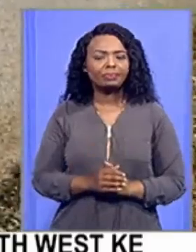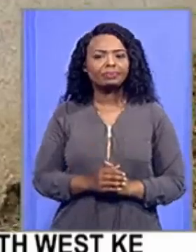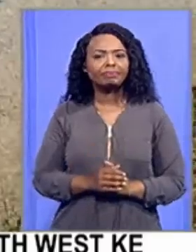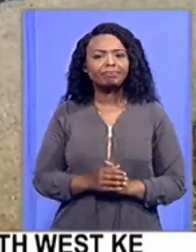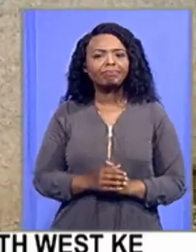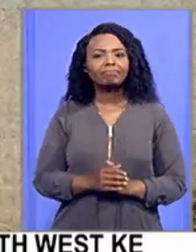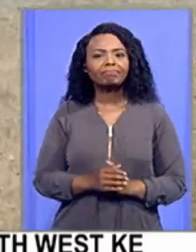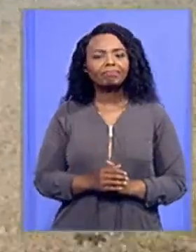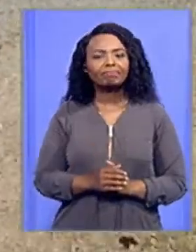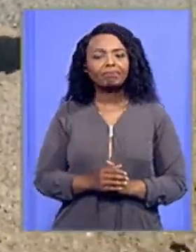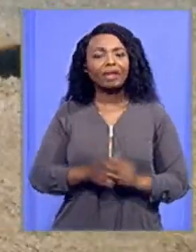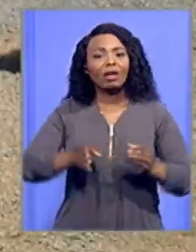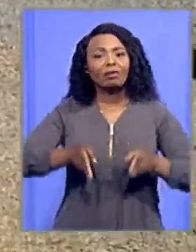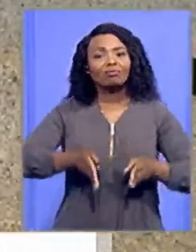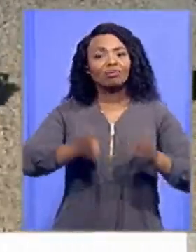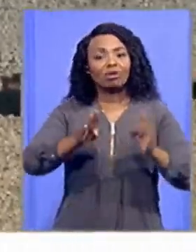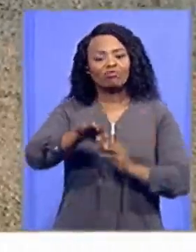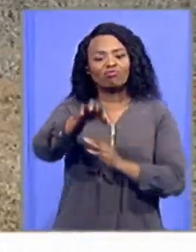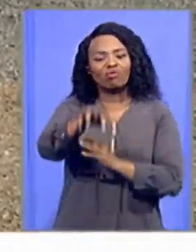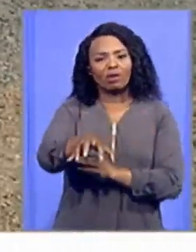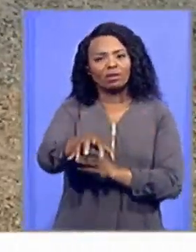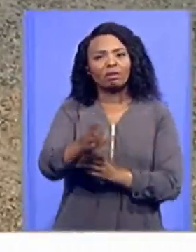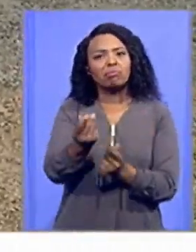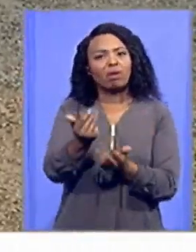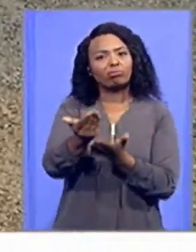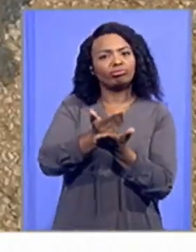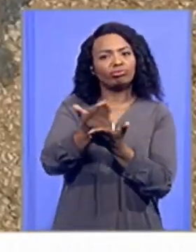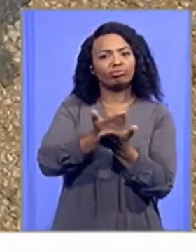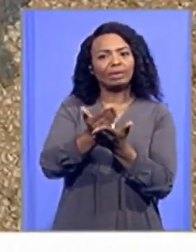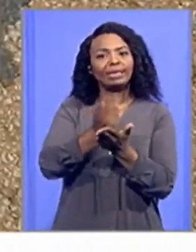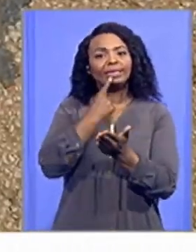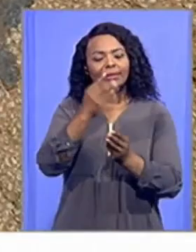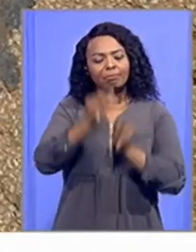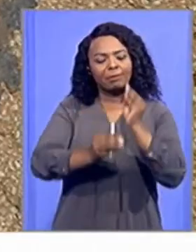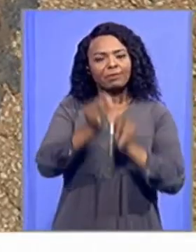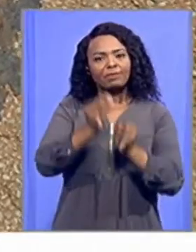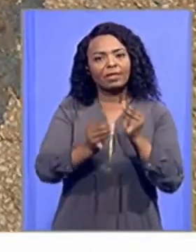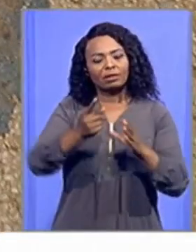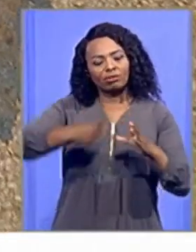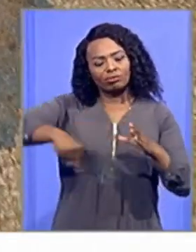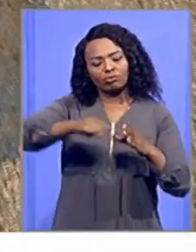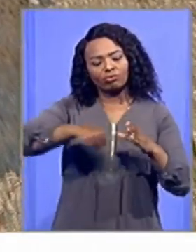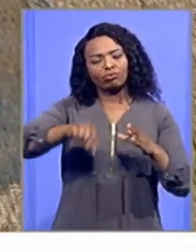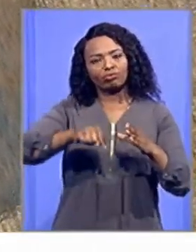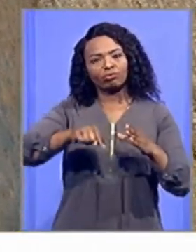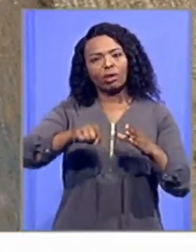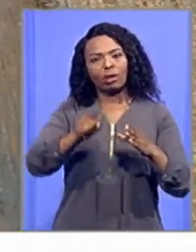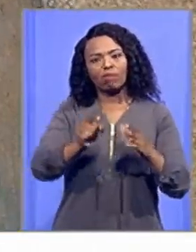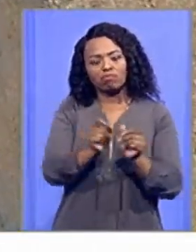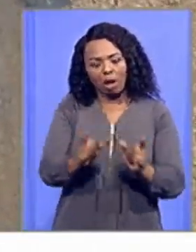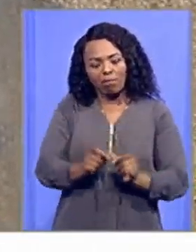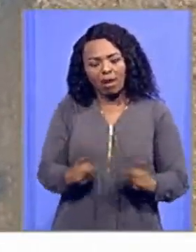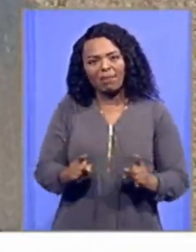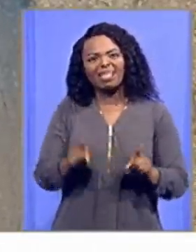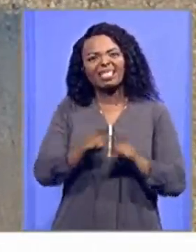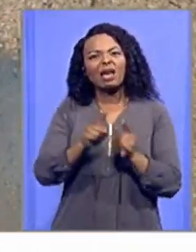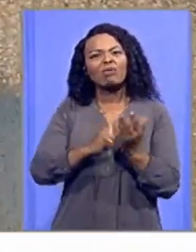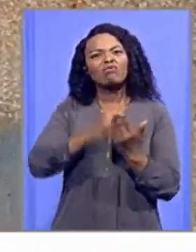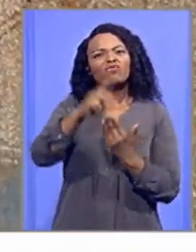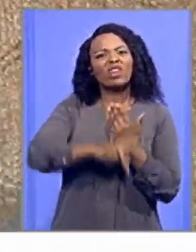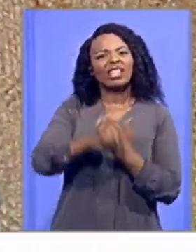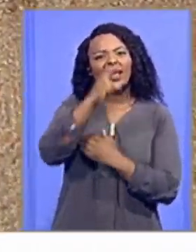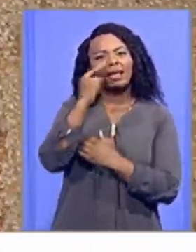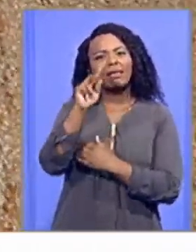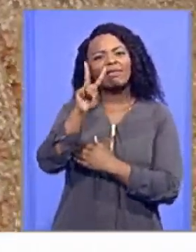Profense eo e neng ya bolotsa metseletsele ya go baakanya di-potholes go akaretsa projeke ya Vala Zonke ya bosetšhaba eo